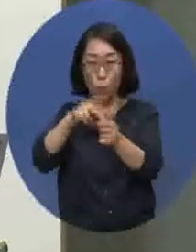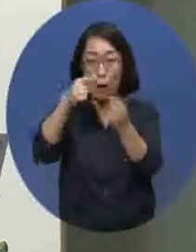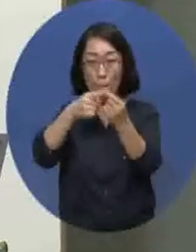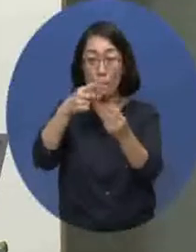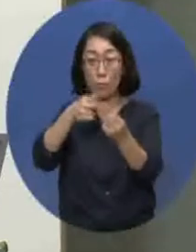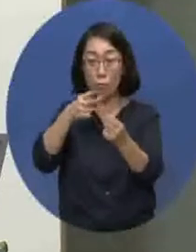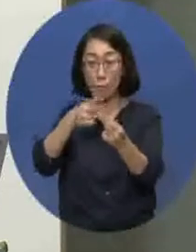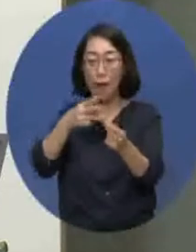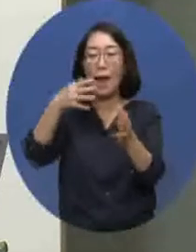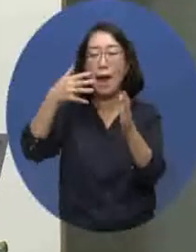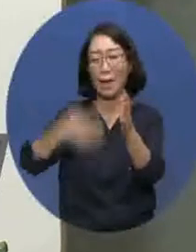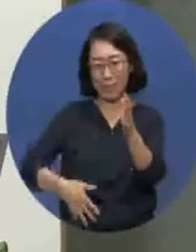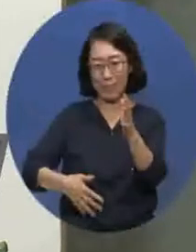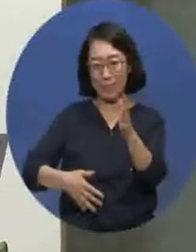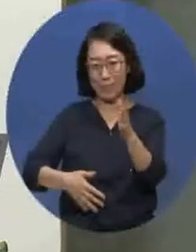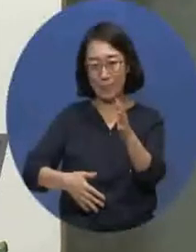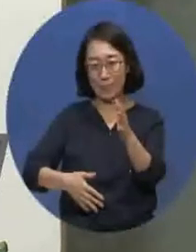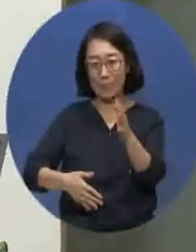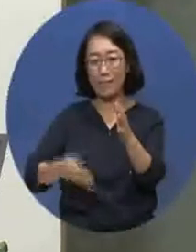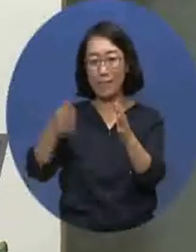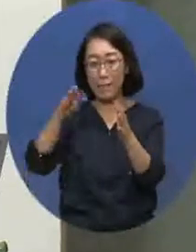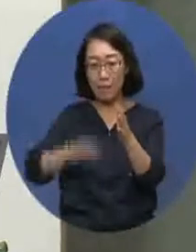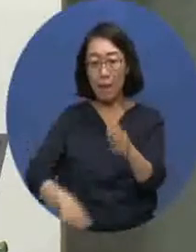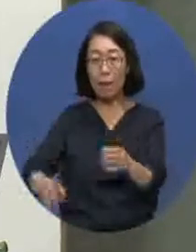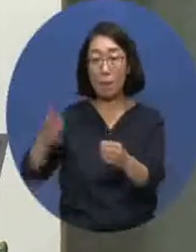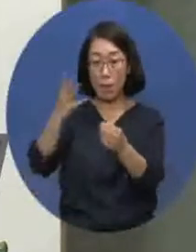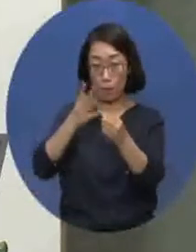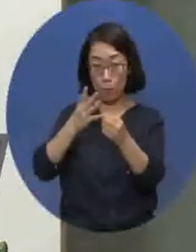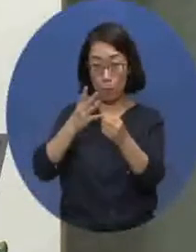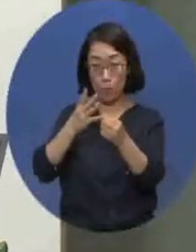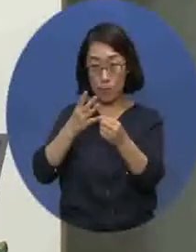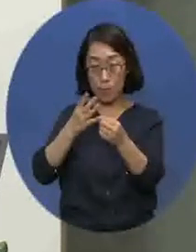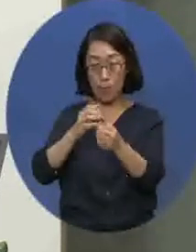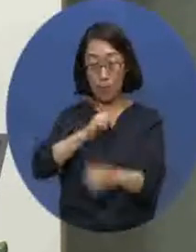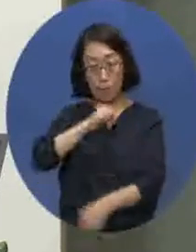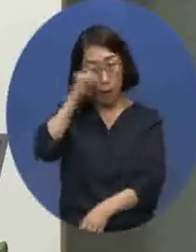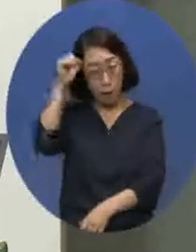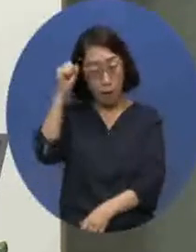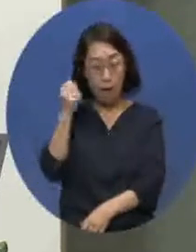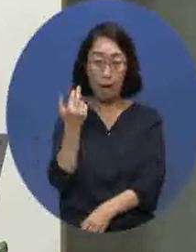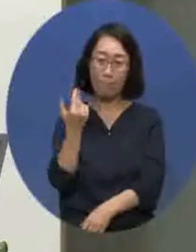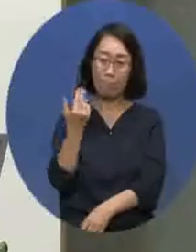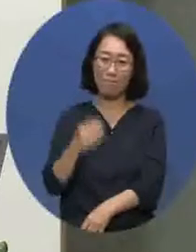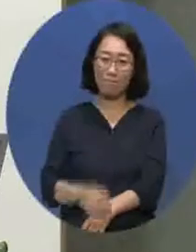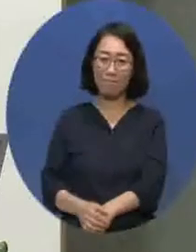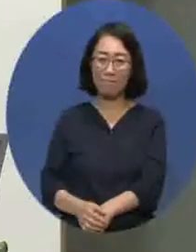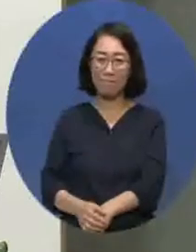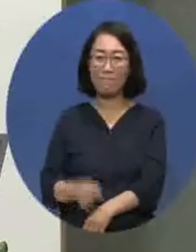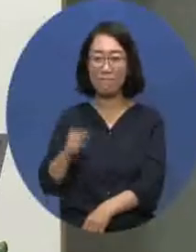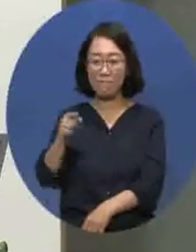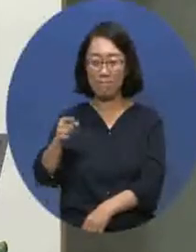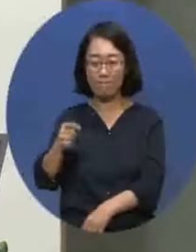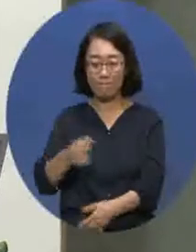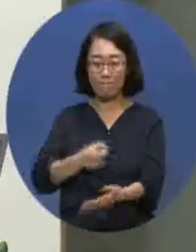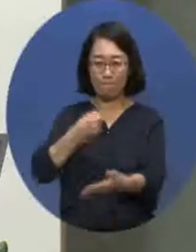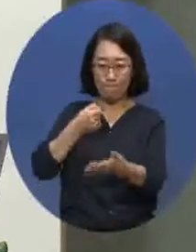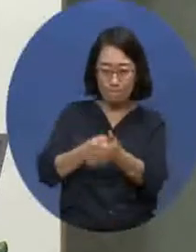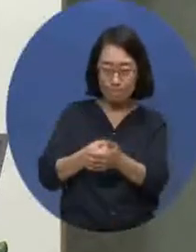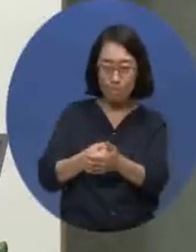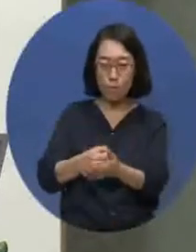아직은 달지 못했지만 네 번째야 다시 지 않겠어요 이렇게 그 도전정신 열정